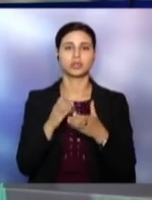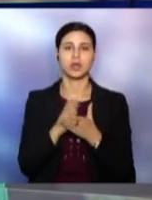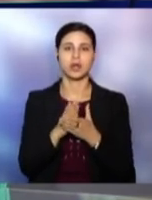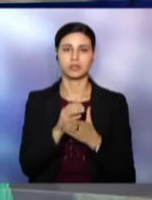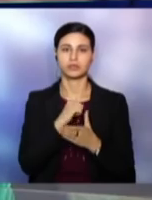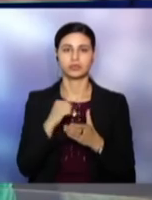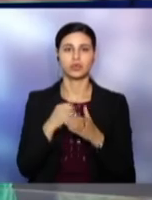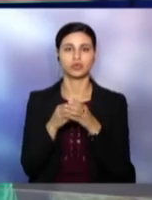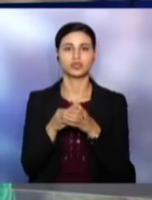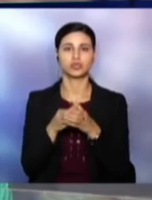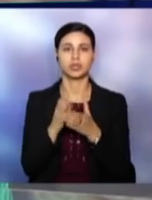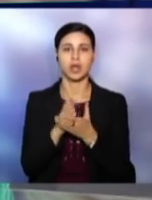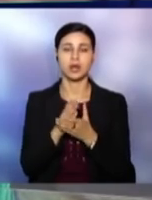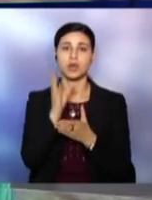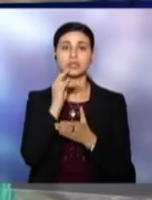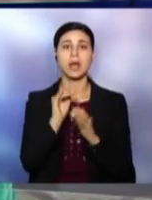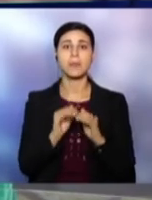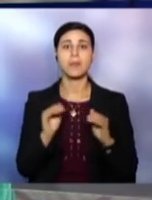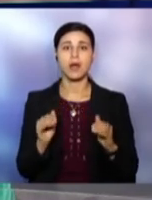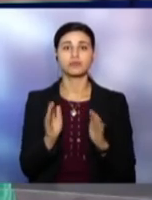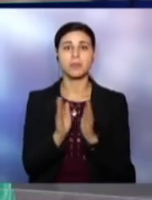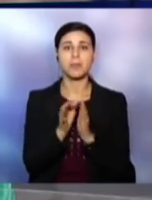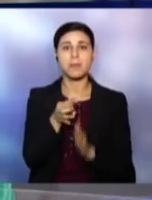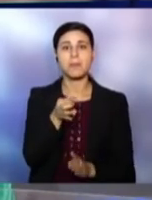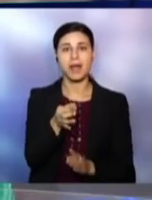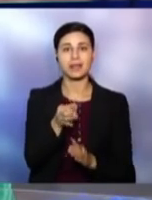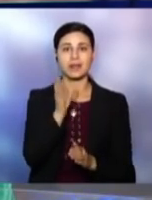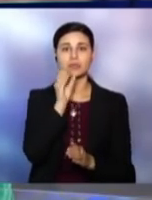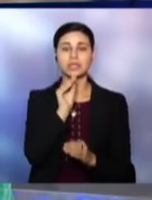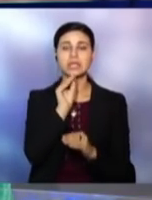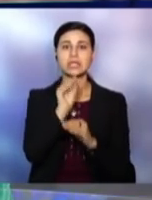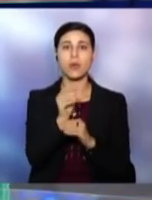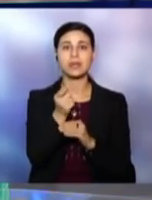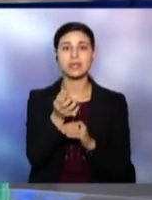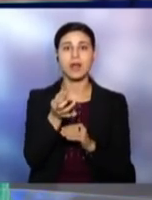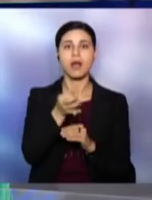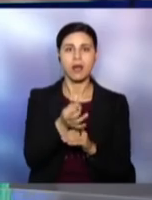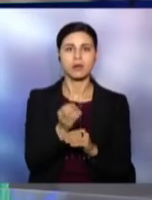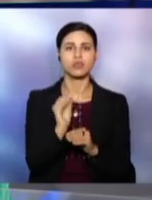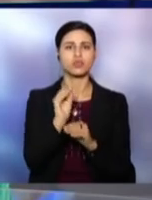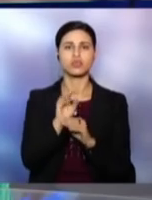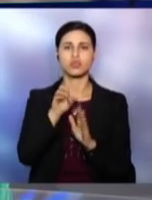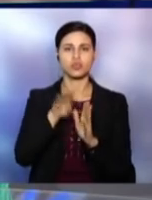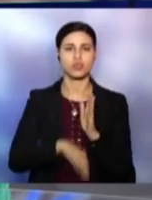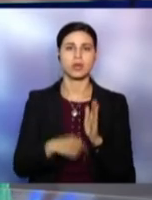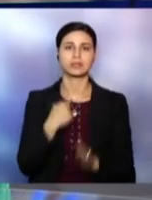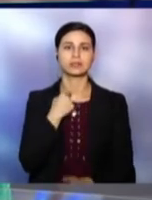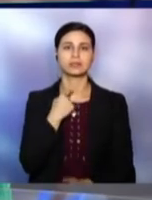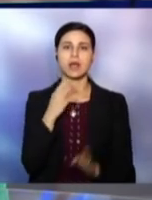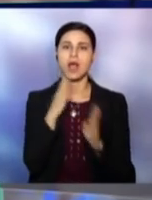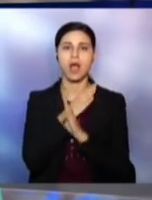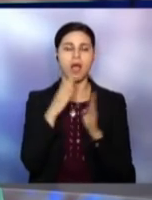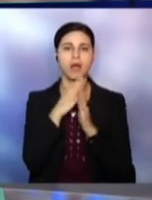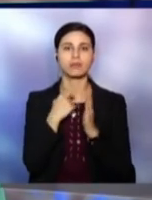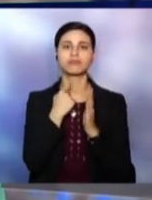ვინაიდან თვითონ დიამეტრი დიდია. პატარა ბავშვებში ცირედი შევიწროვებაც კი 1 მმ-ით იწვევს ჰაერის ნაკადის მკვეთრ